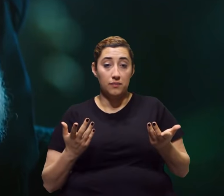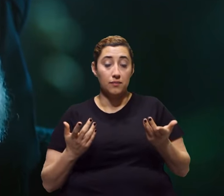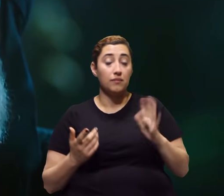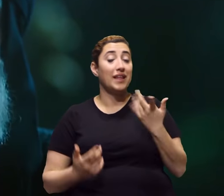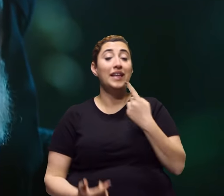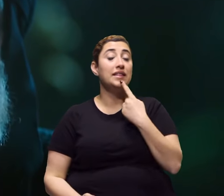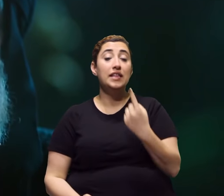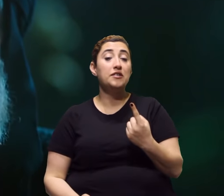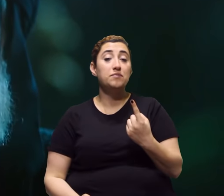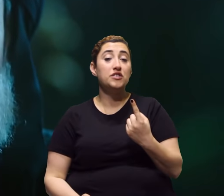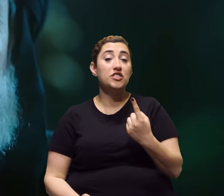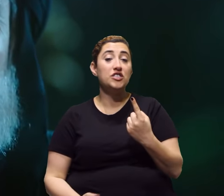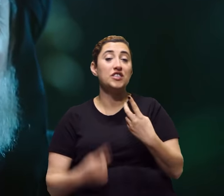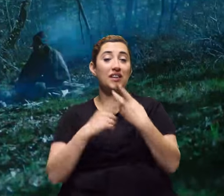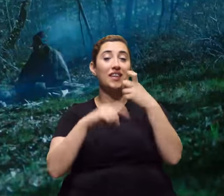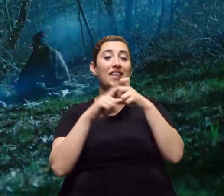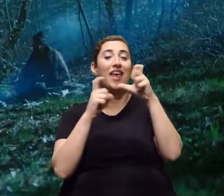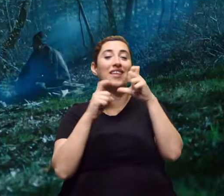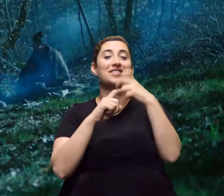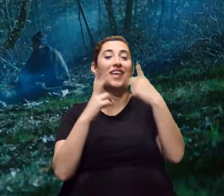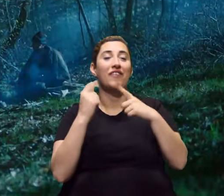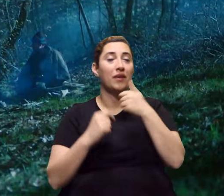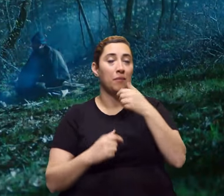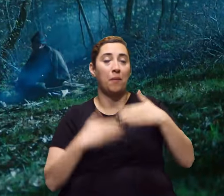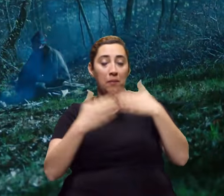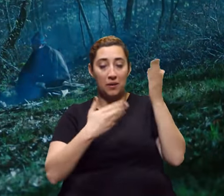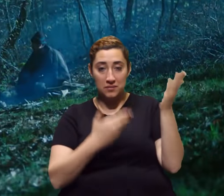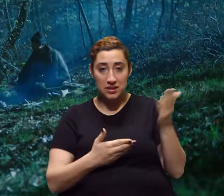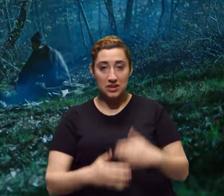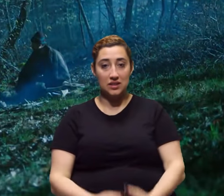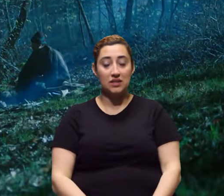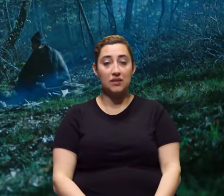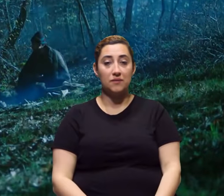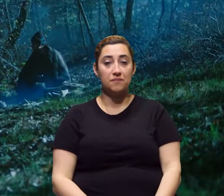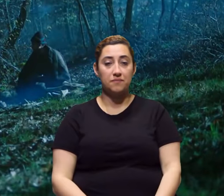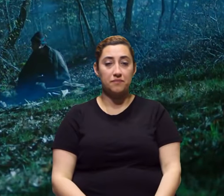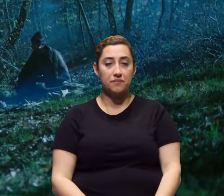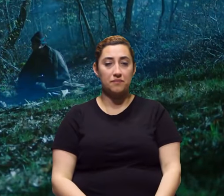Ne demiş Yesevi atamız?